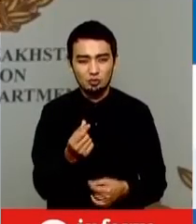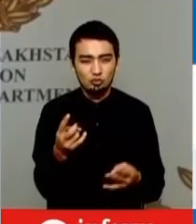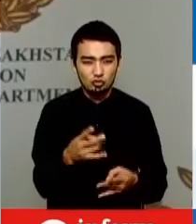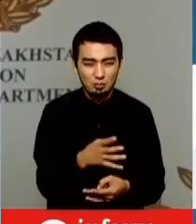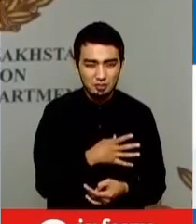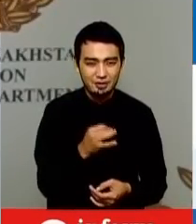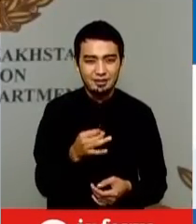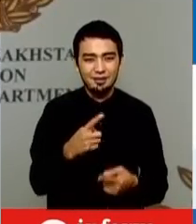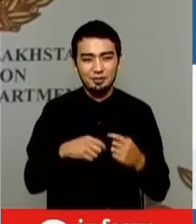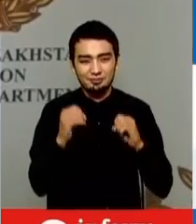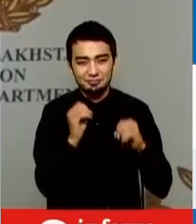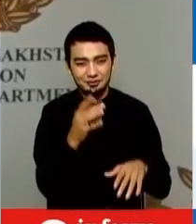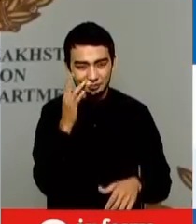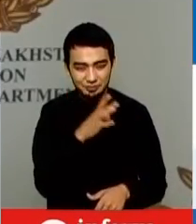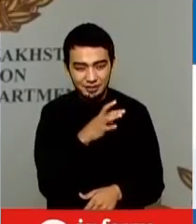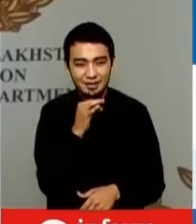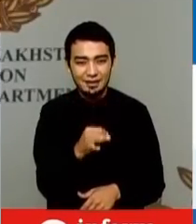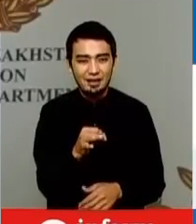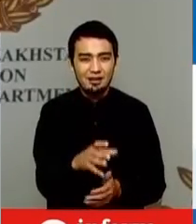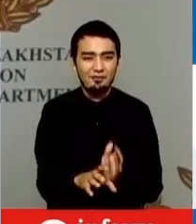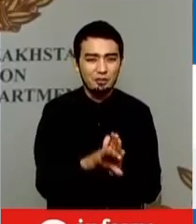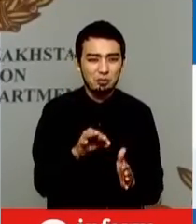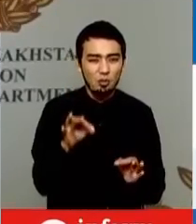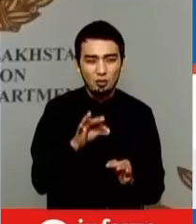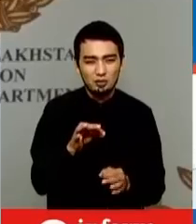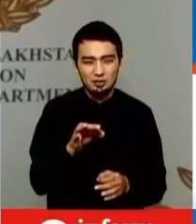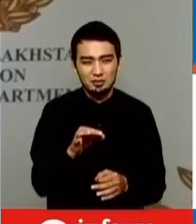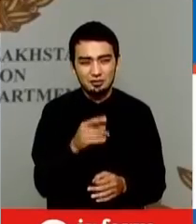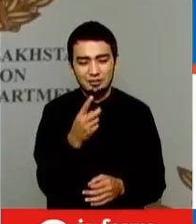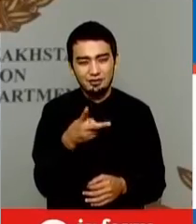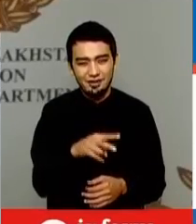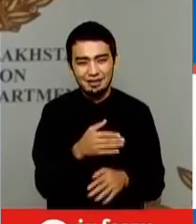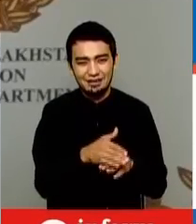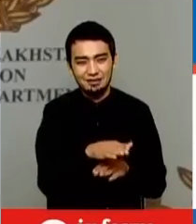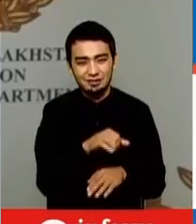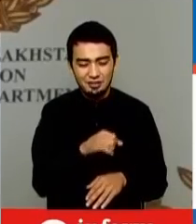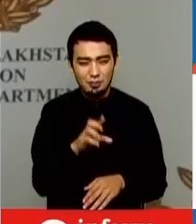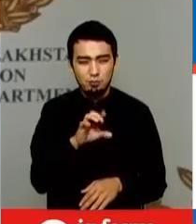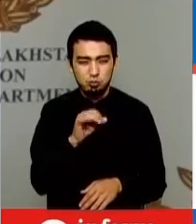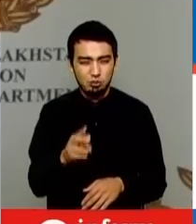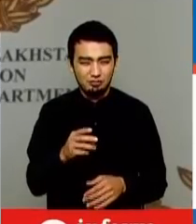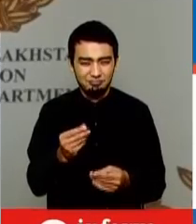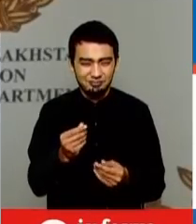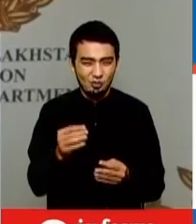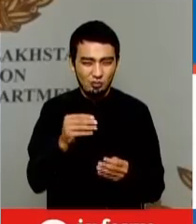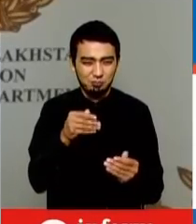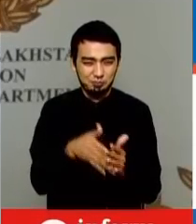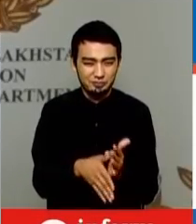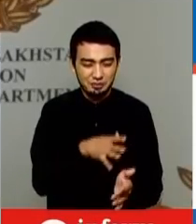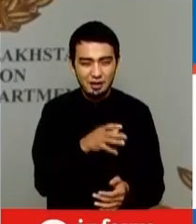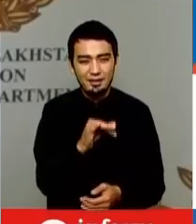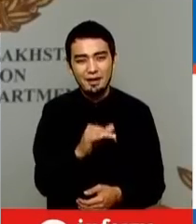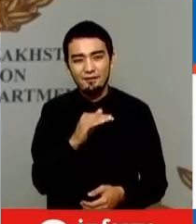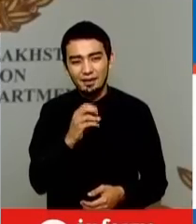собирался вернуть их. Правда, способ он выбрал не самый надежный. Оба займа были потрачены им на ставки в букмекерской конторе, так что поправить